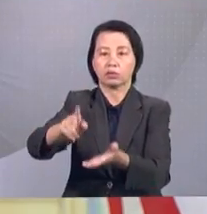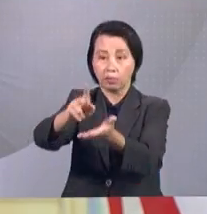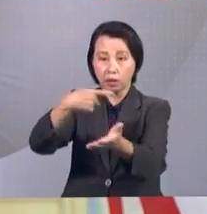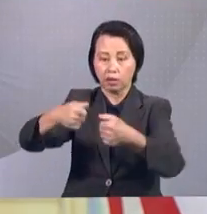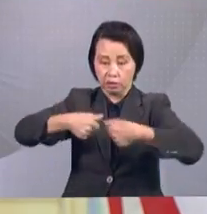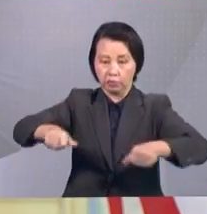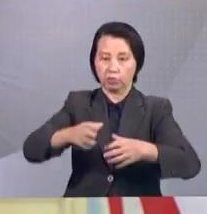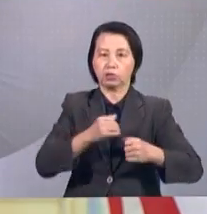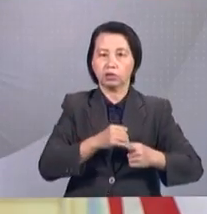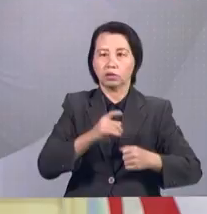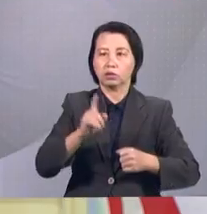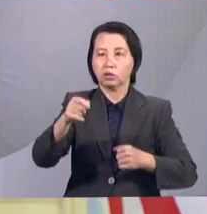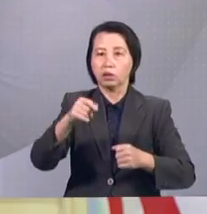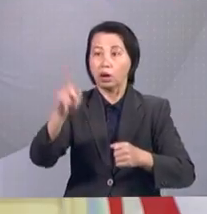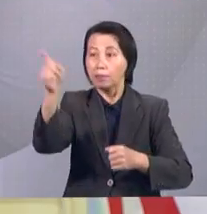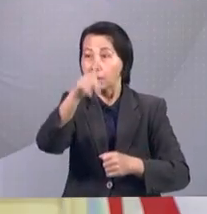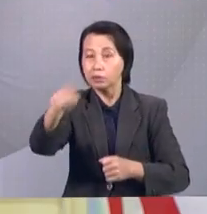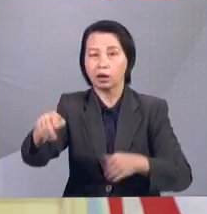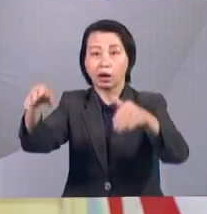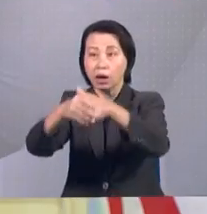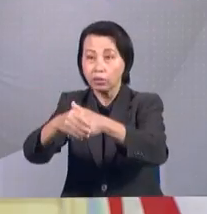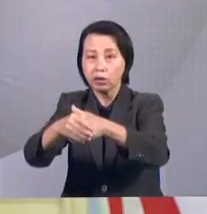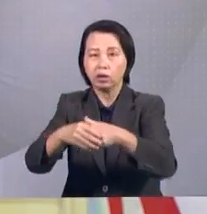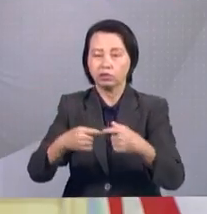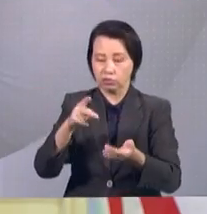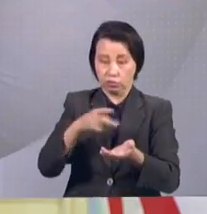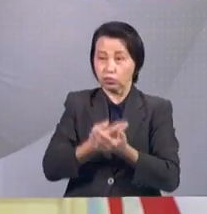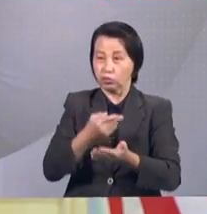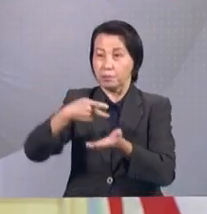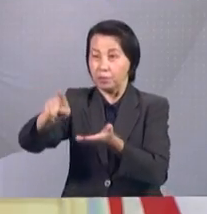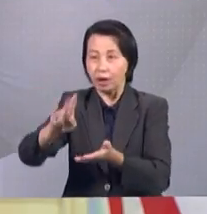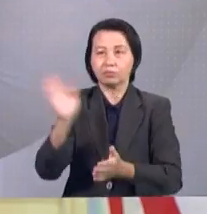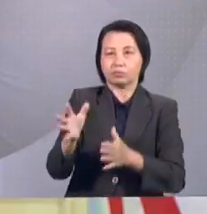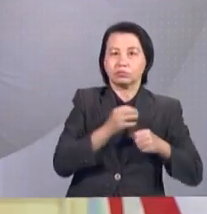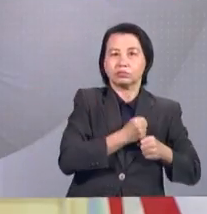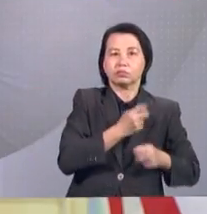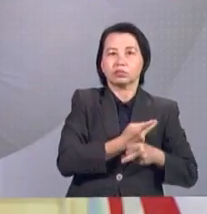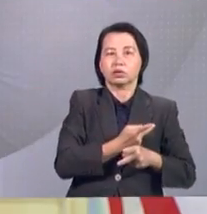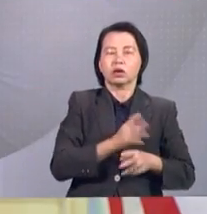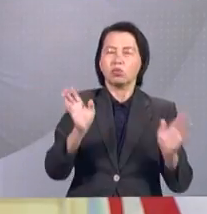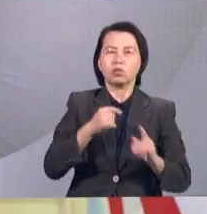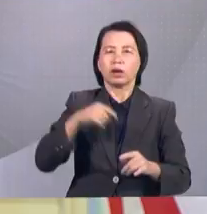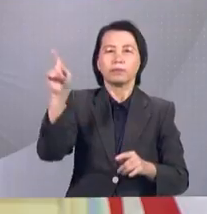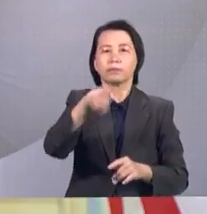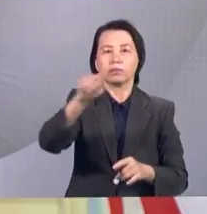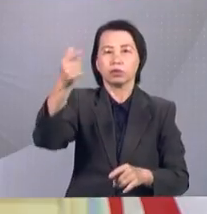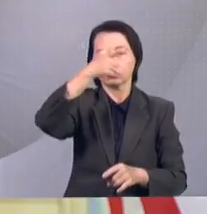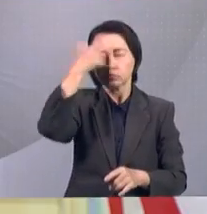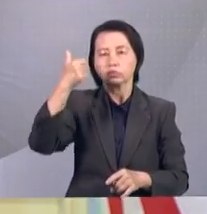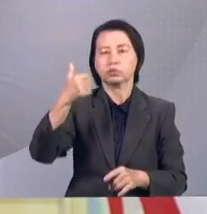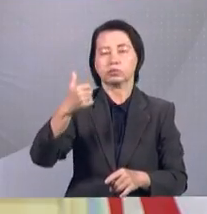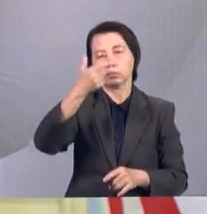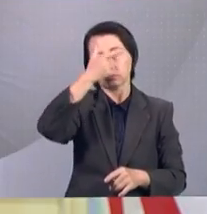yang mereka bukan membatalkan kerana kehendak sendiri. Tetapi mereka membatalkan akibat daripada